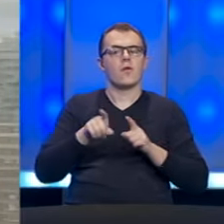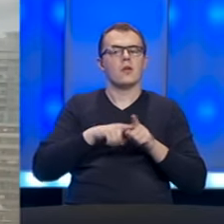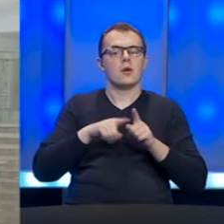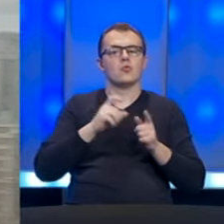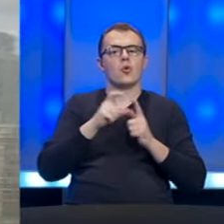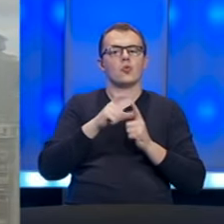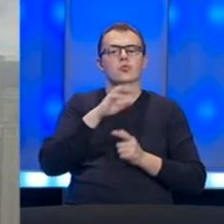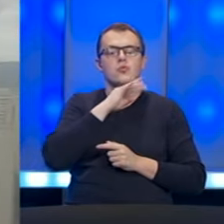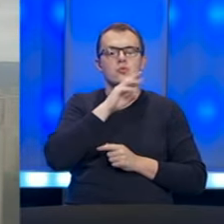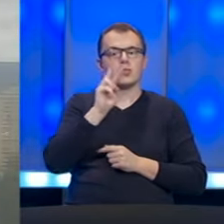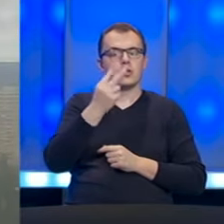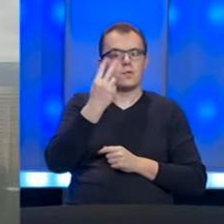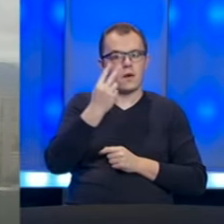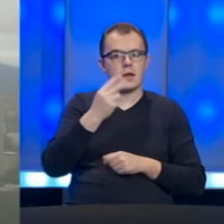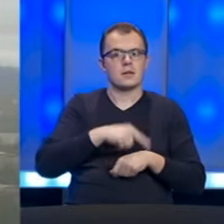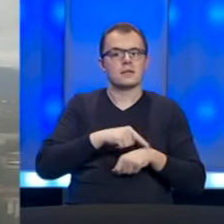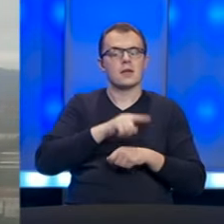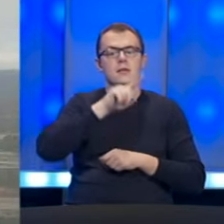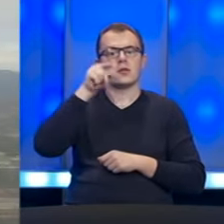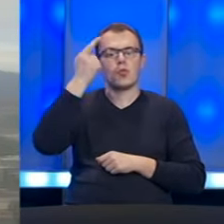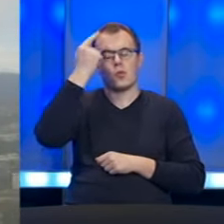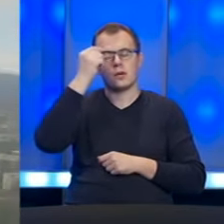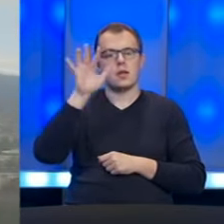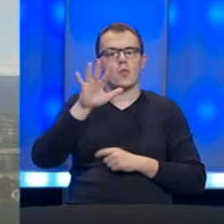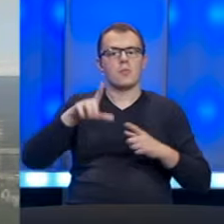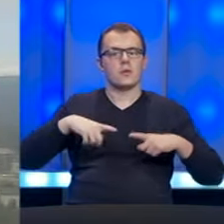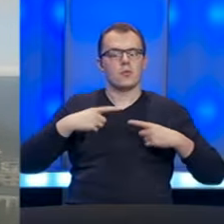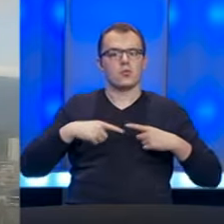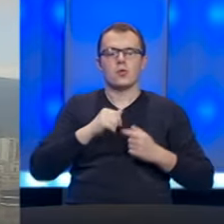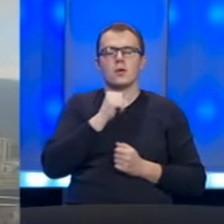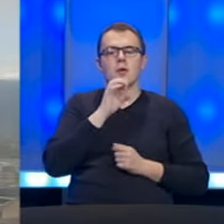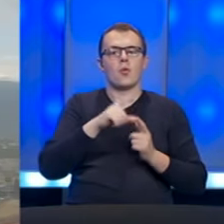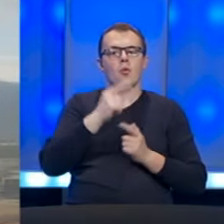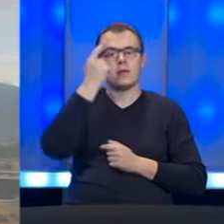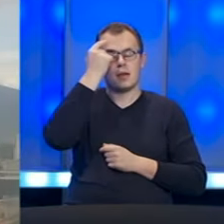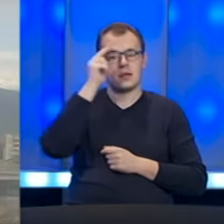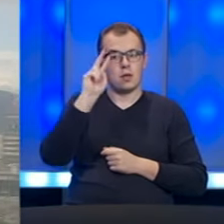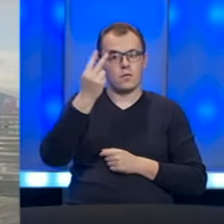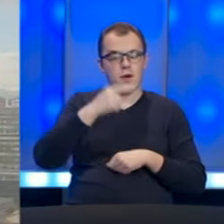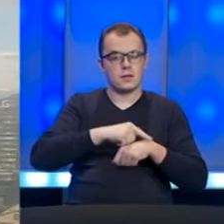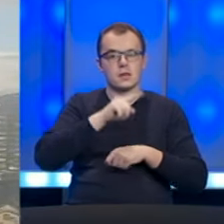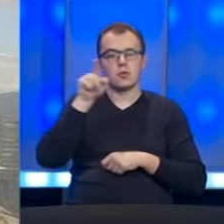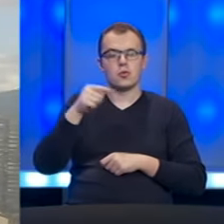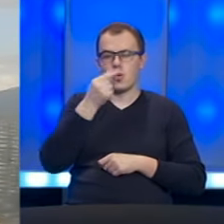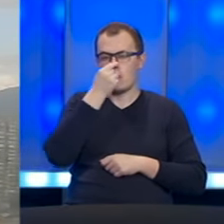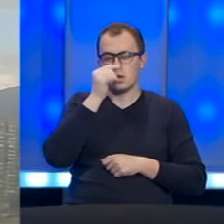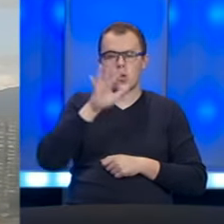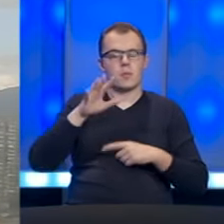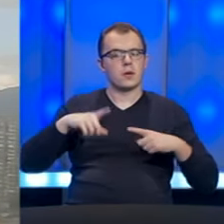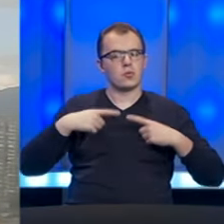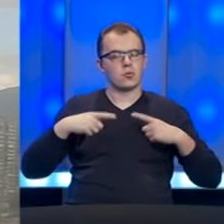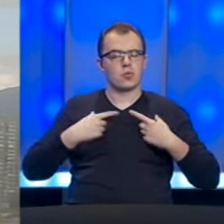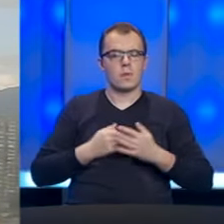od subote u 12 sati do nedjelje u 5 sati ujutro i od nedjelje u 12 do ponedjeljka u 5 sati